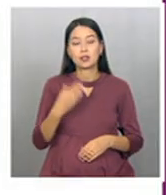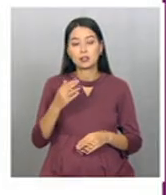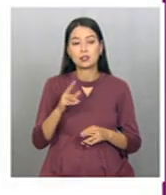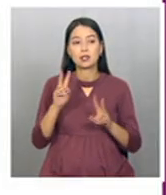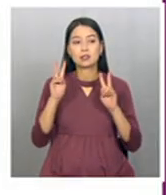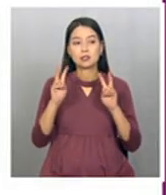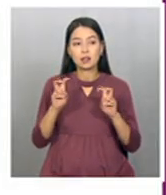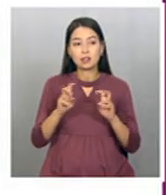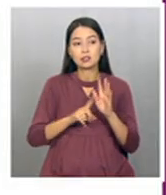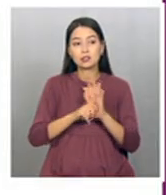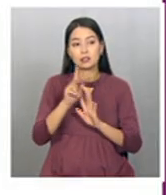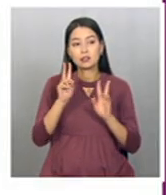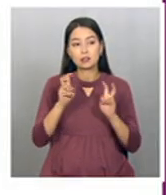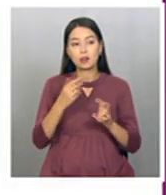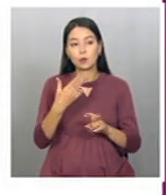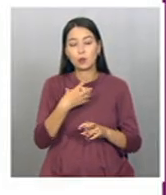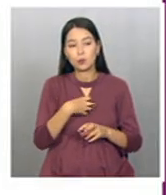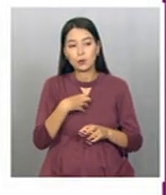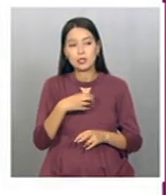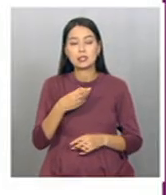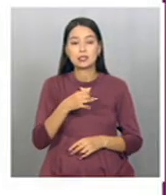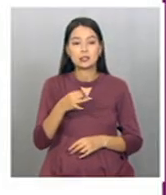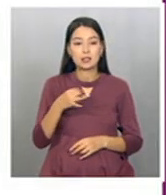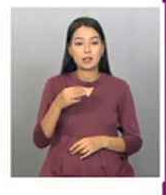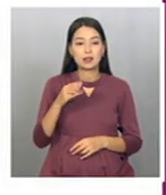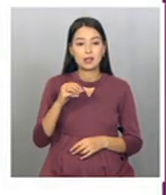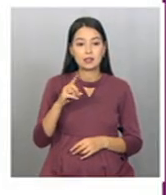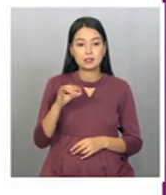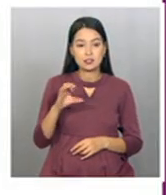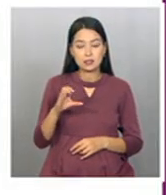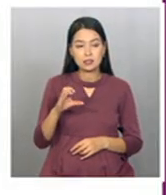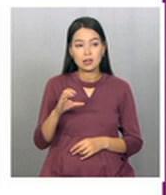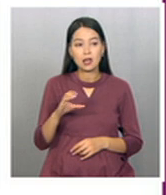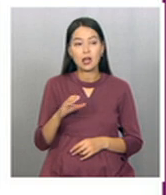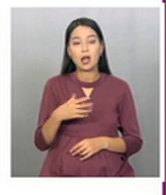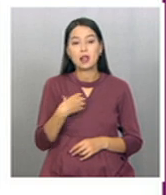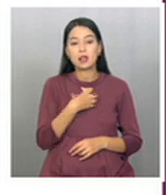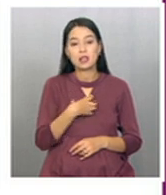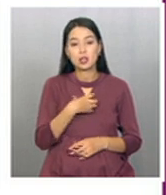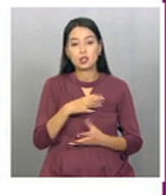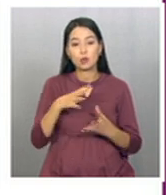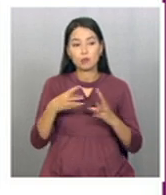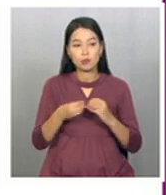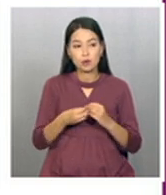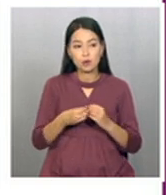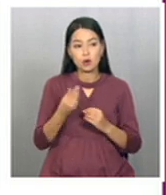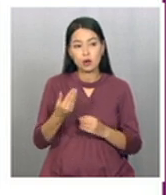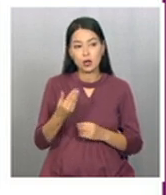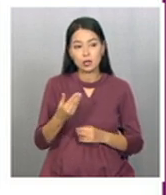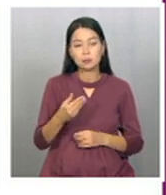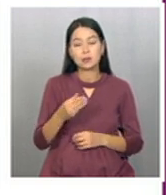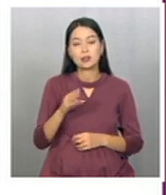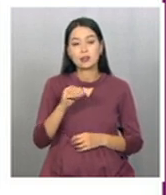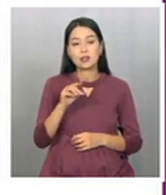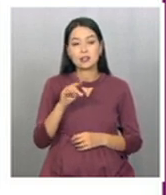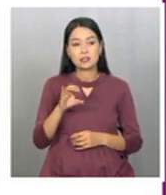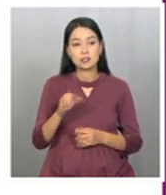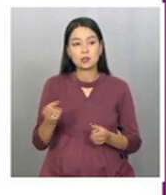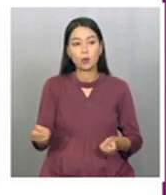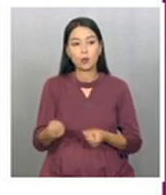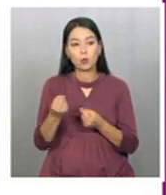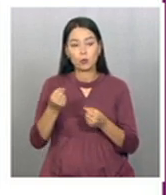сөйлем, тақырыптың өзектілігі және тезис. Негізгі бөлім, тезисті қолдаушы пікір, пікірге